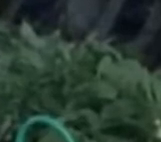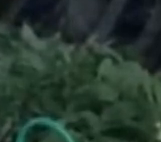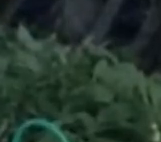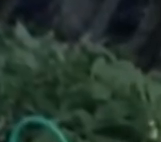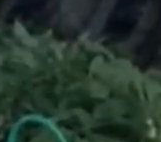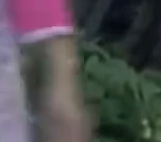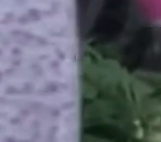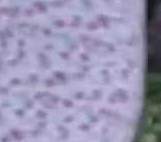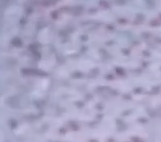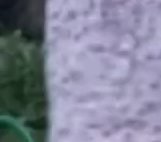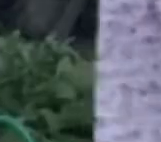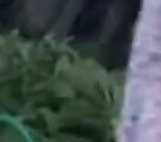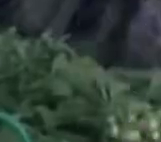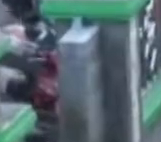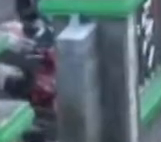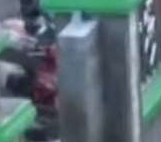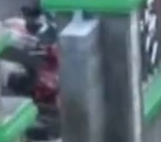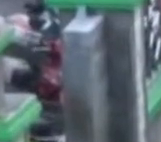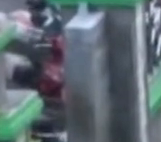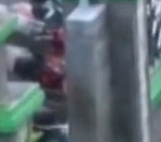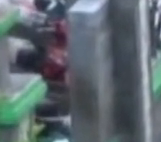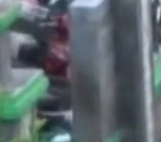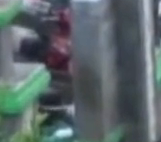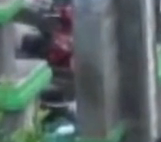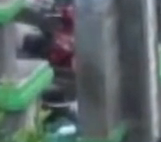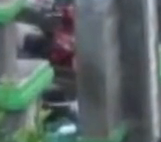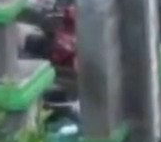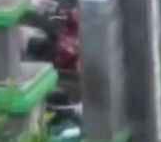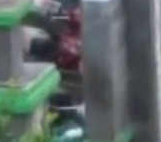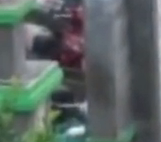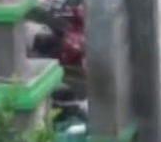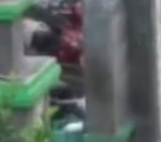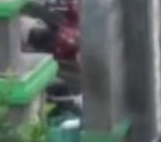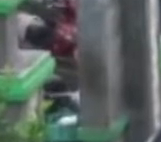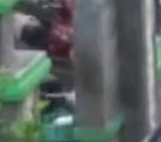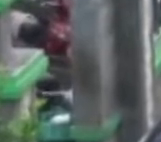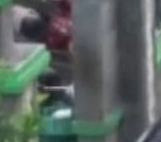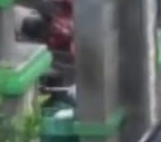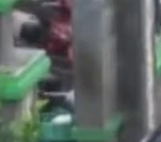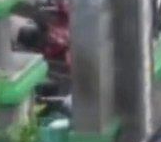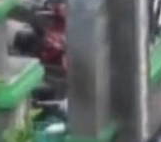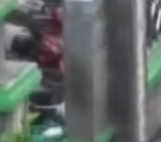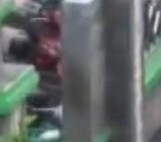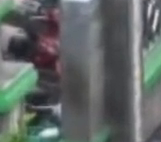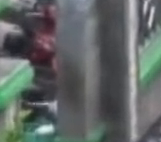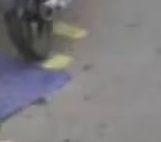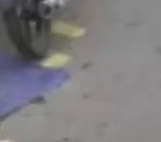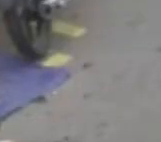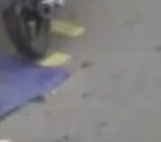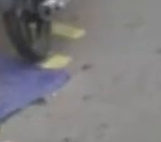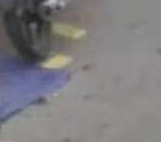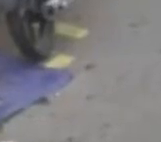jalan raya atau lokasi yang sudah ditandai oleh petugas Hai mereka menempati peta kelapak dari sepanjang jalan Pecinan hingga Jalan